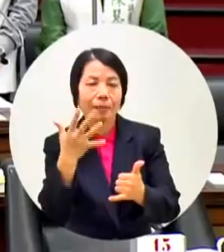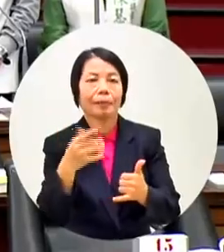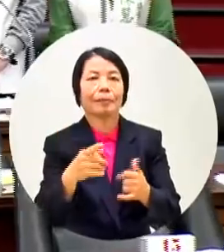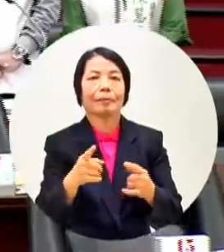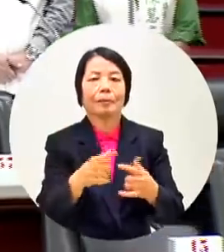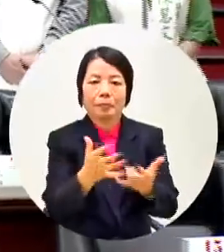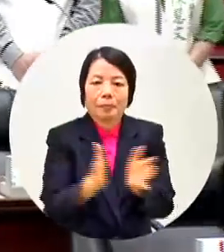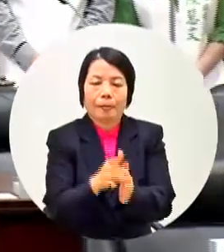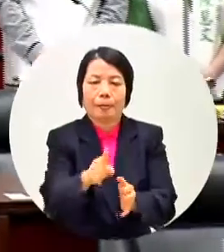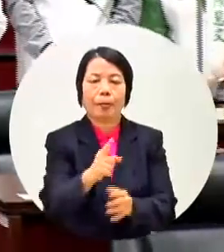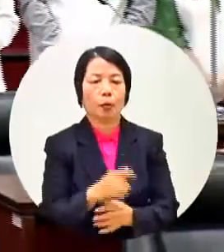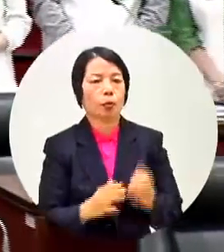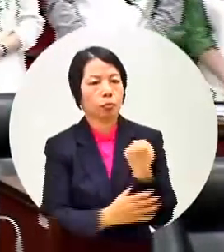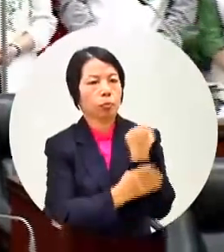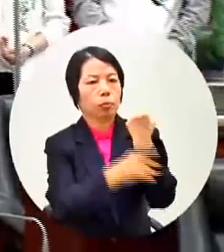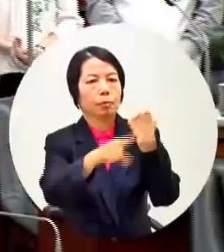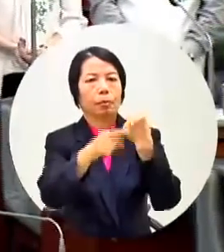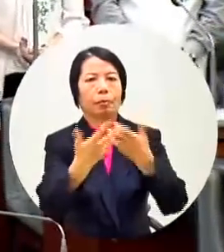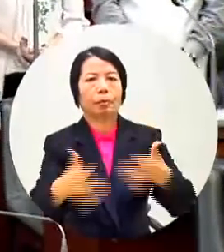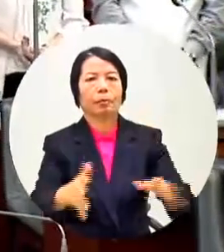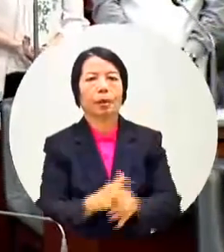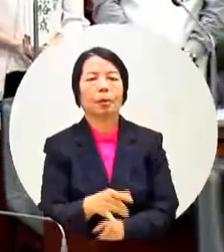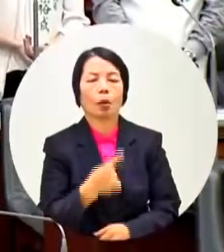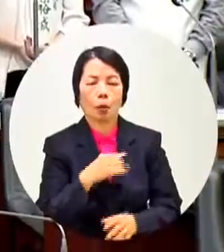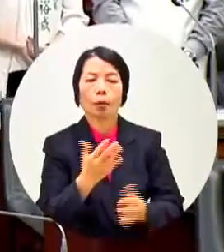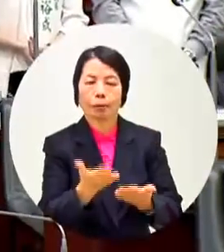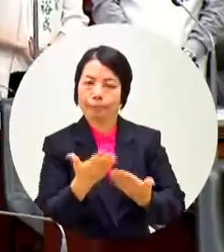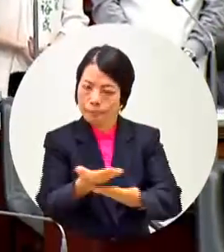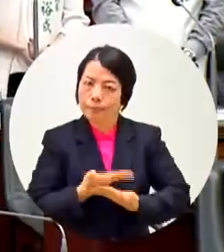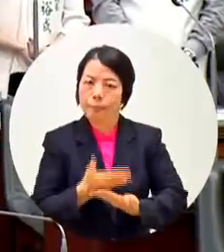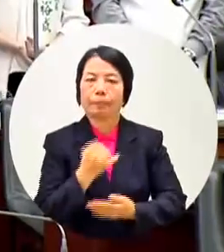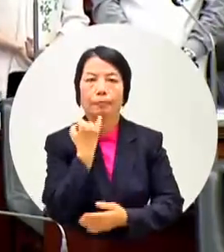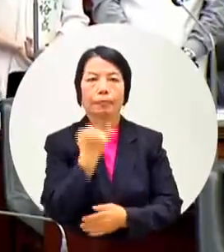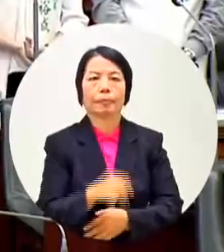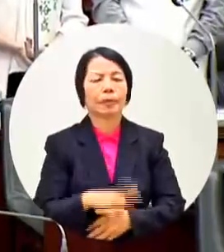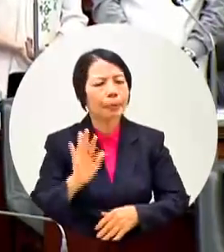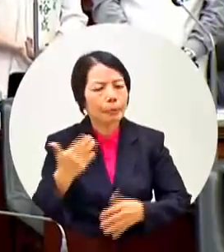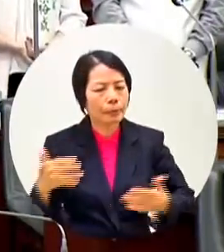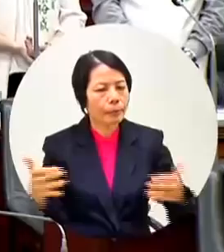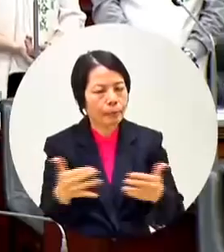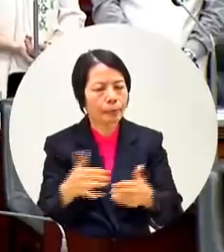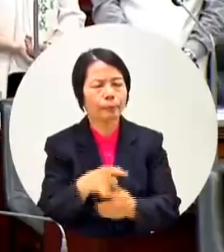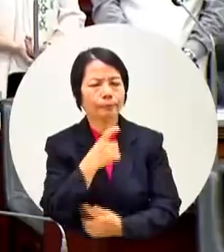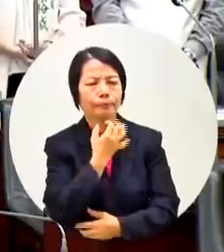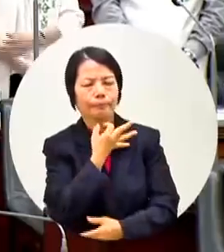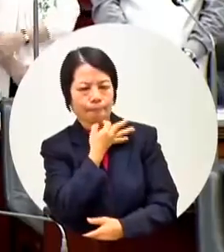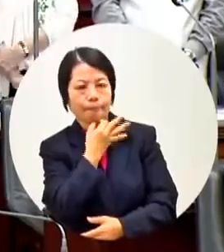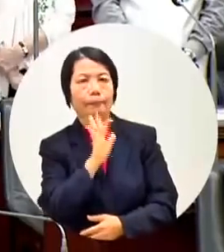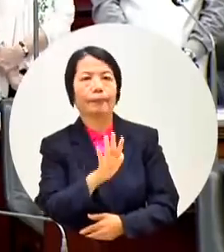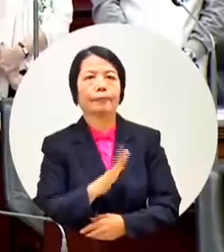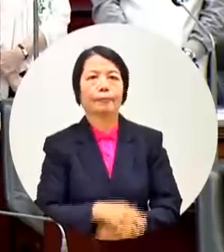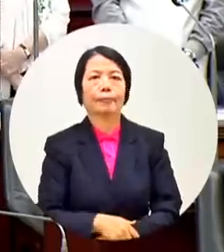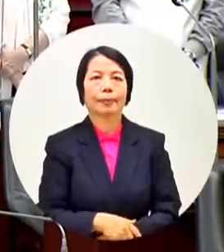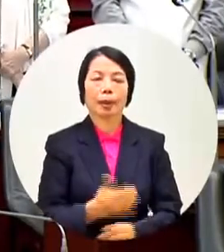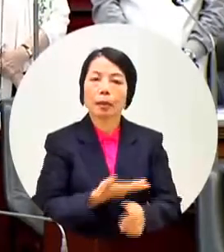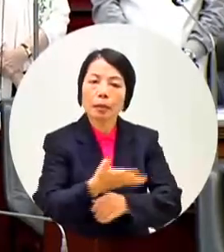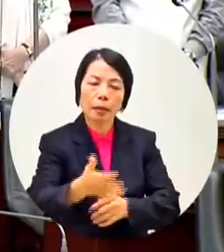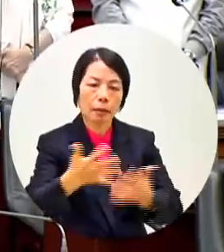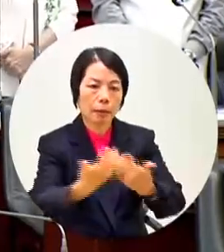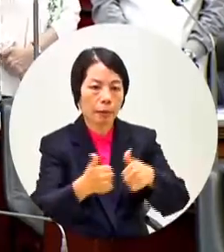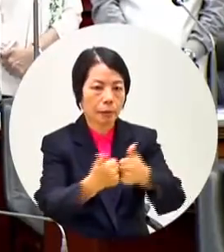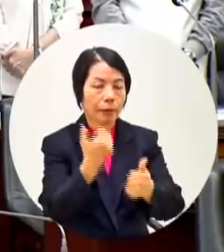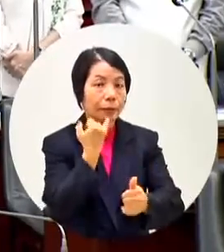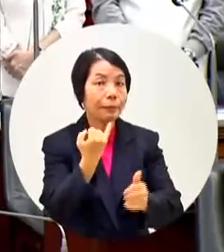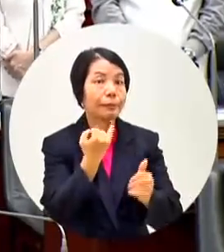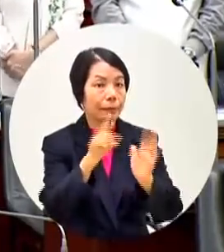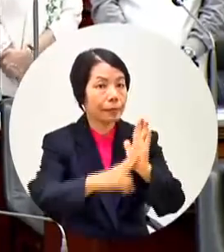我拢会肯定，但是我认为有问题。啊，所以我是讲哦，让你有机会嘛，哈，啊。即、这个你讲哦，北